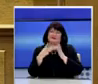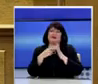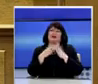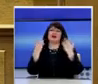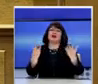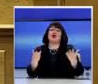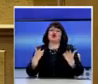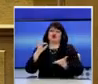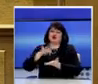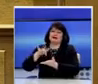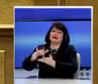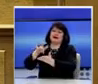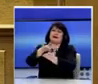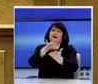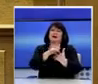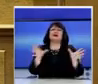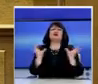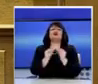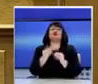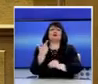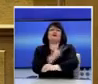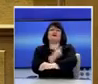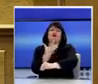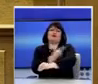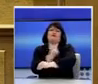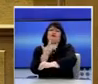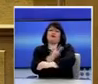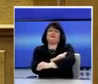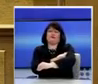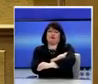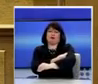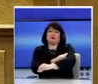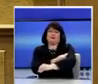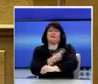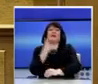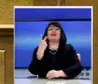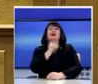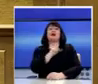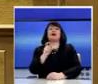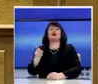1.018 εμβολιαστικών κέντρων για τον εμβολιασμό